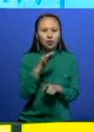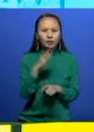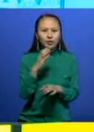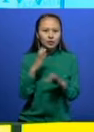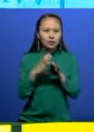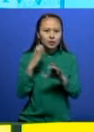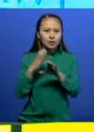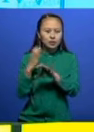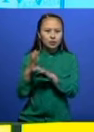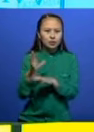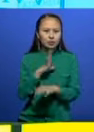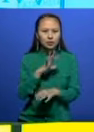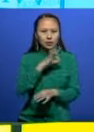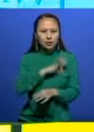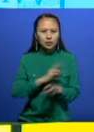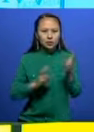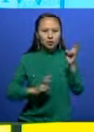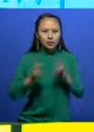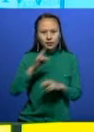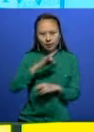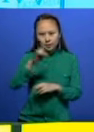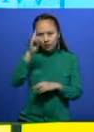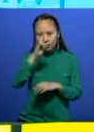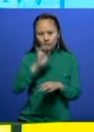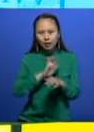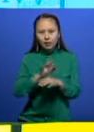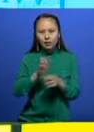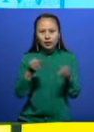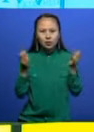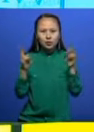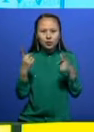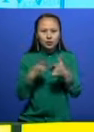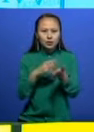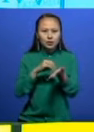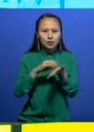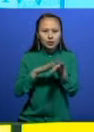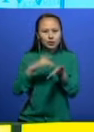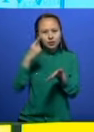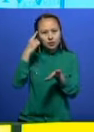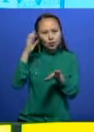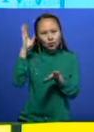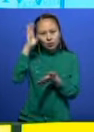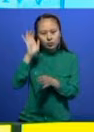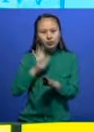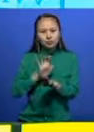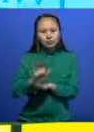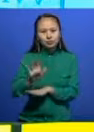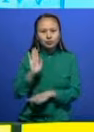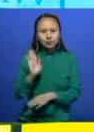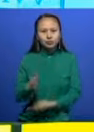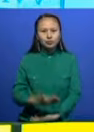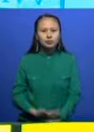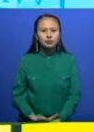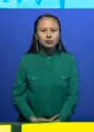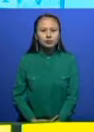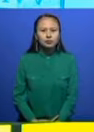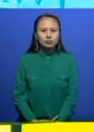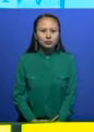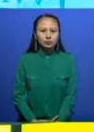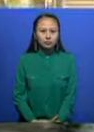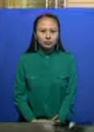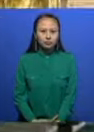конвейнер септігін тигізді. Зауыт енді Қазақстанда өндірілген деген арнайы атаумен сұйық майды Қырғызстан мен Өзбекстанға экспорттамақ.